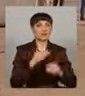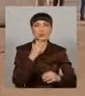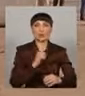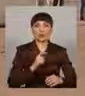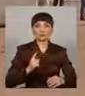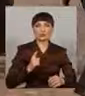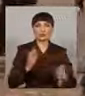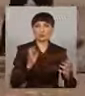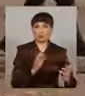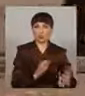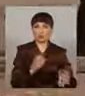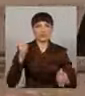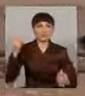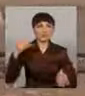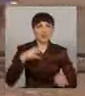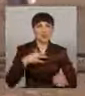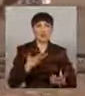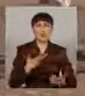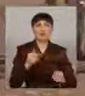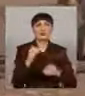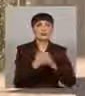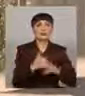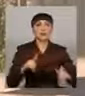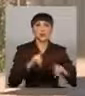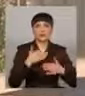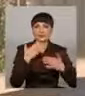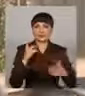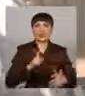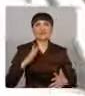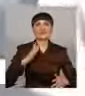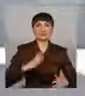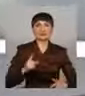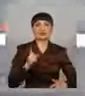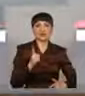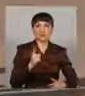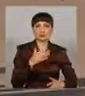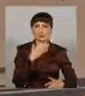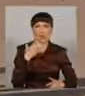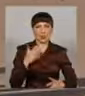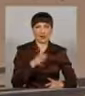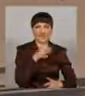ждут автобус. Под палящим солнцем, без возможности спрятаться под тень, люди вынуждены ждать по полчаса.